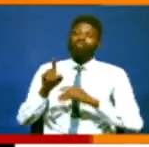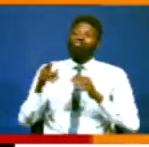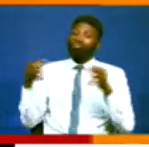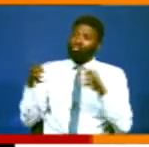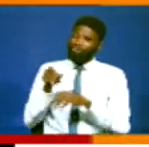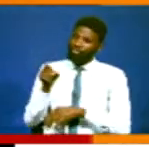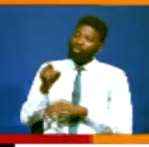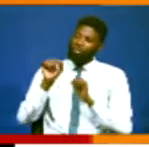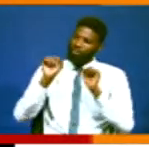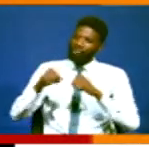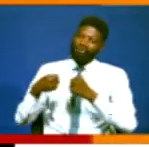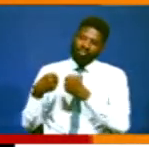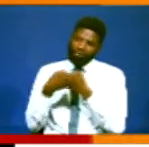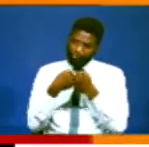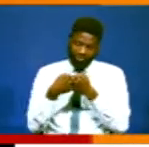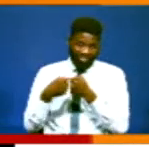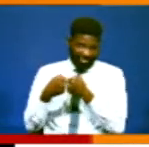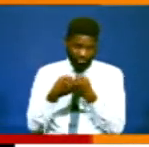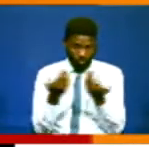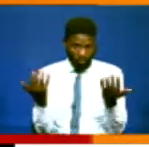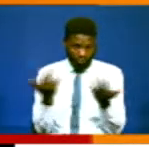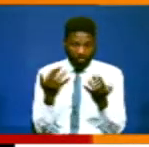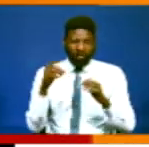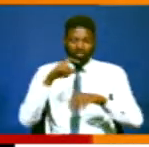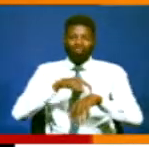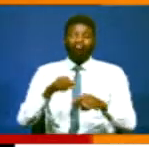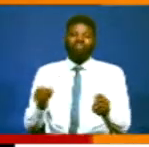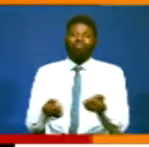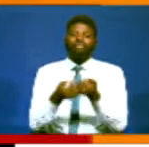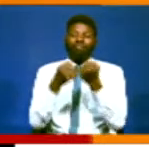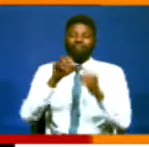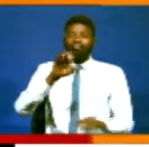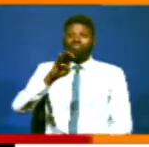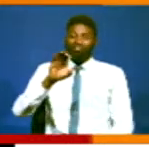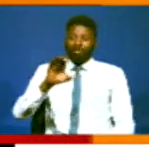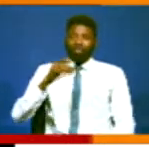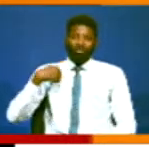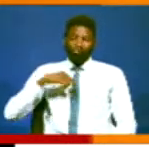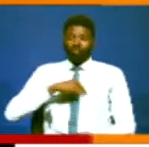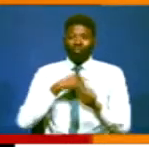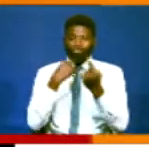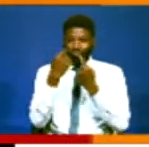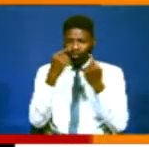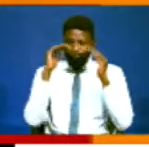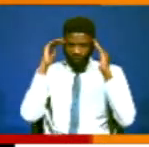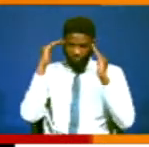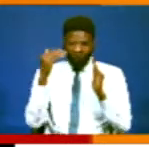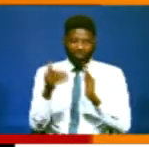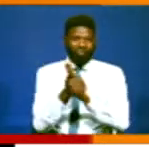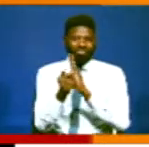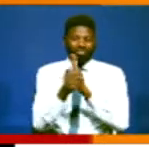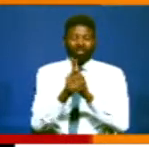ambapo huu mtaala wa CBC tunasema ni mtaala wa umilisi. Tatizo litakuwa pale ambapo mwalimu ambaye amezoea